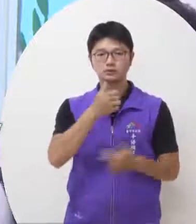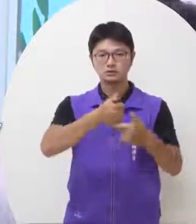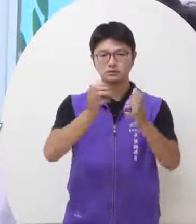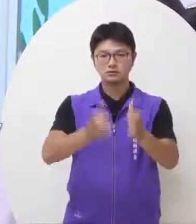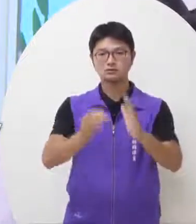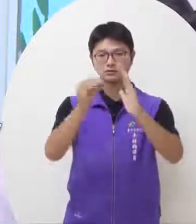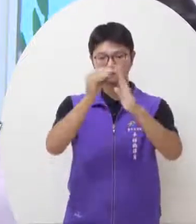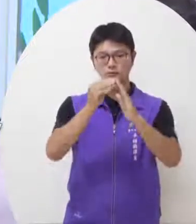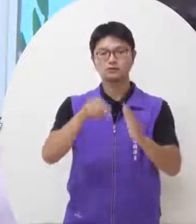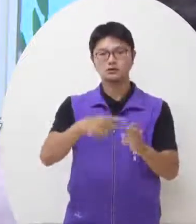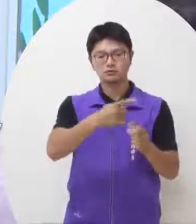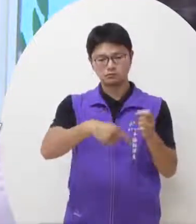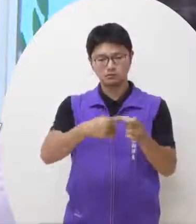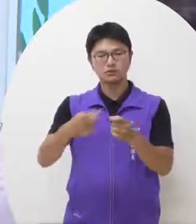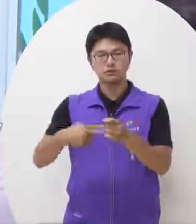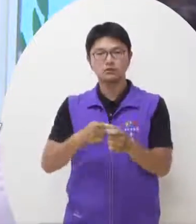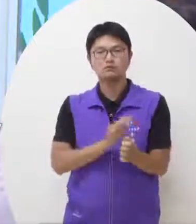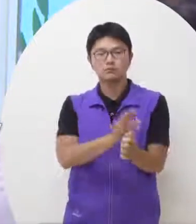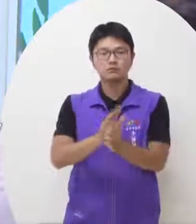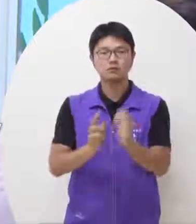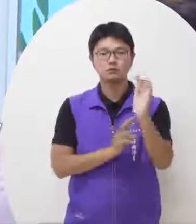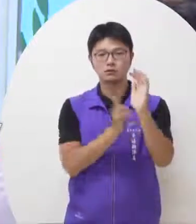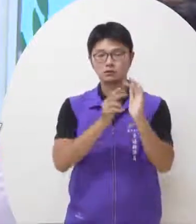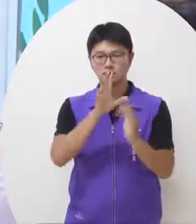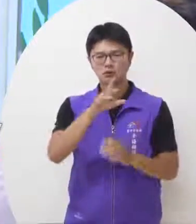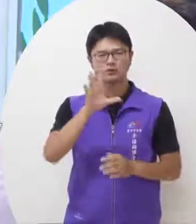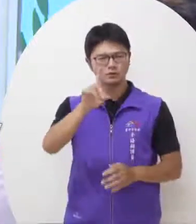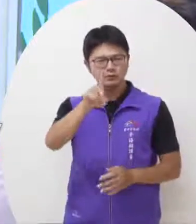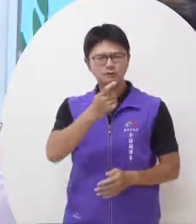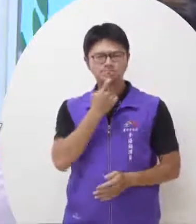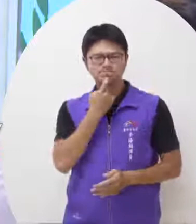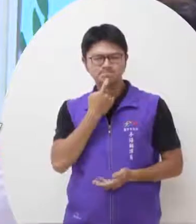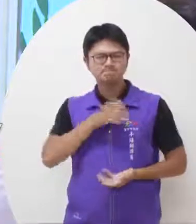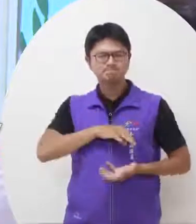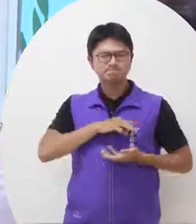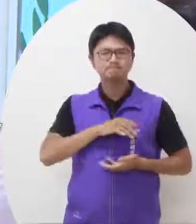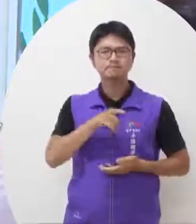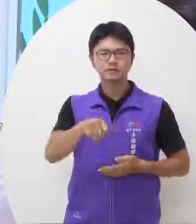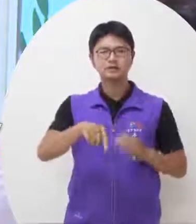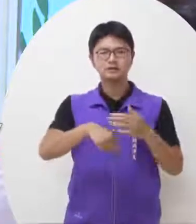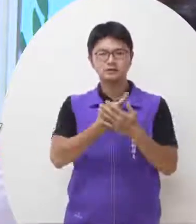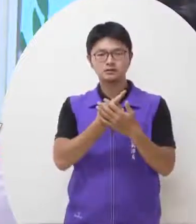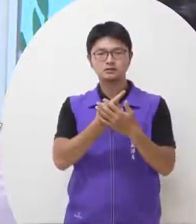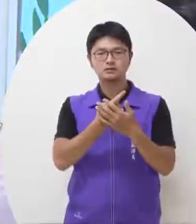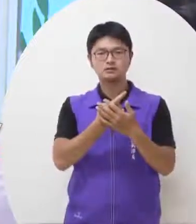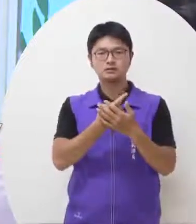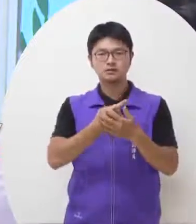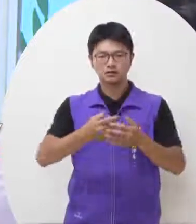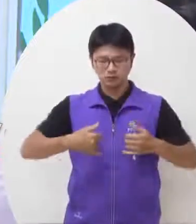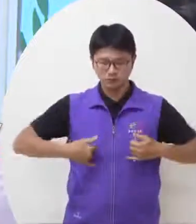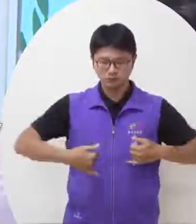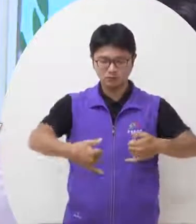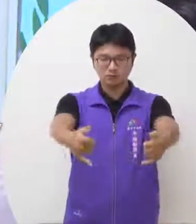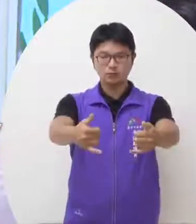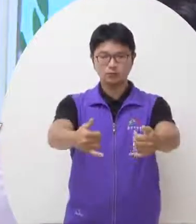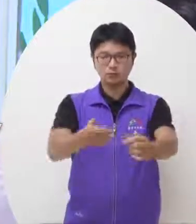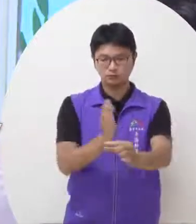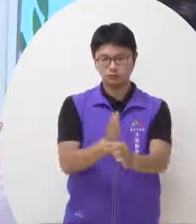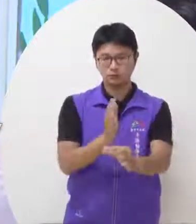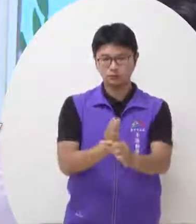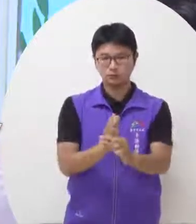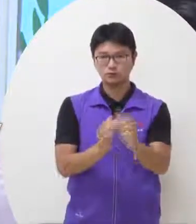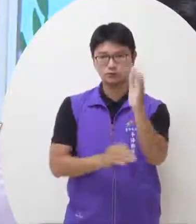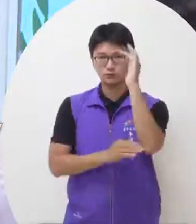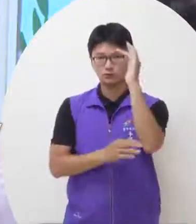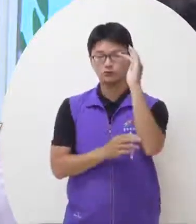局哈、哦。但是一个隐忧，它只有修中线，修中线。